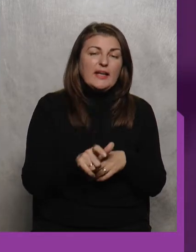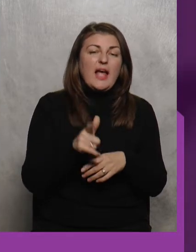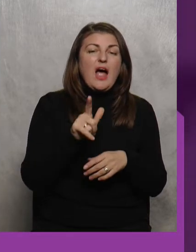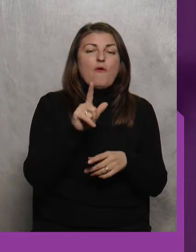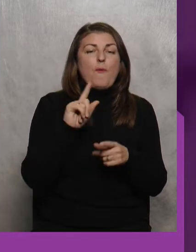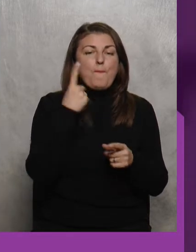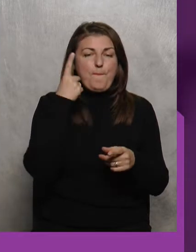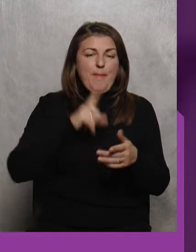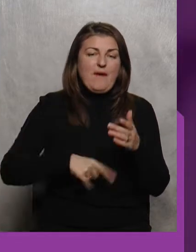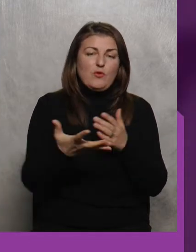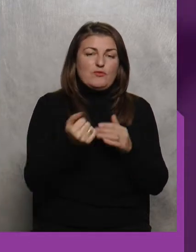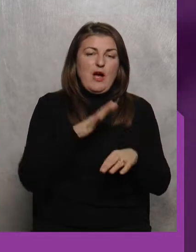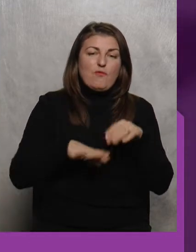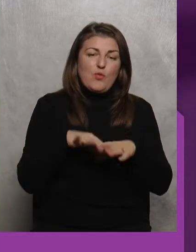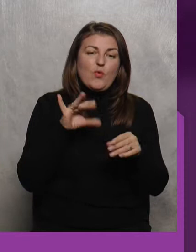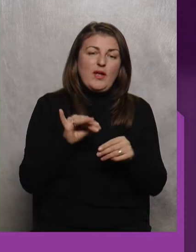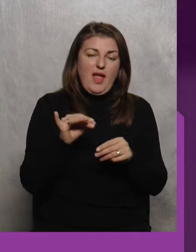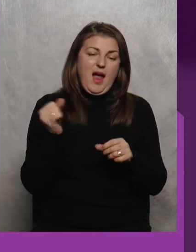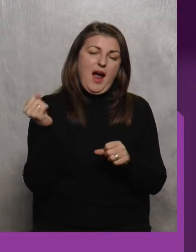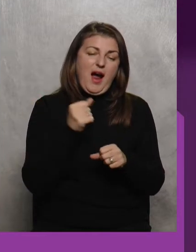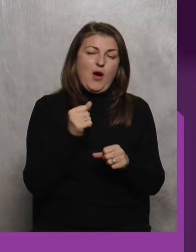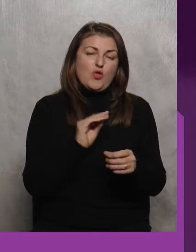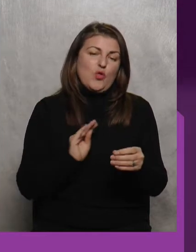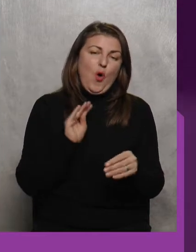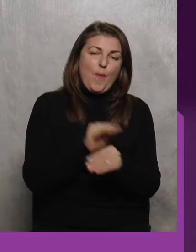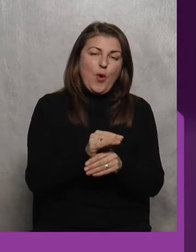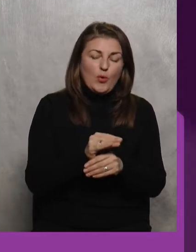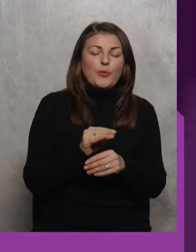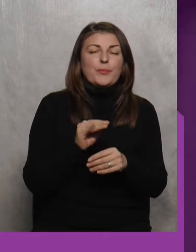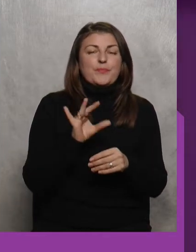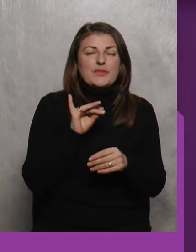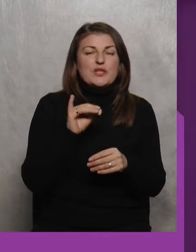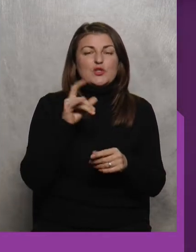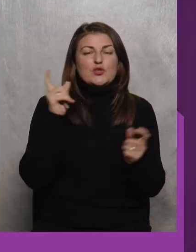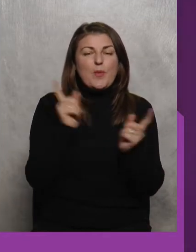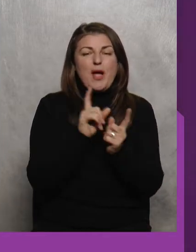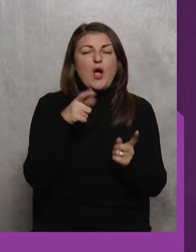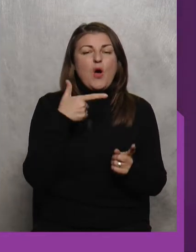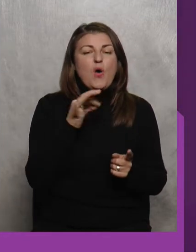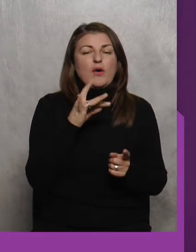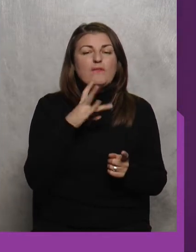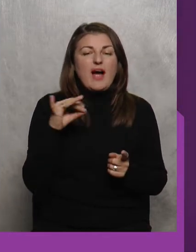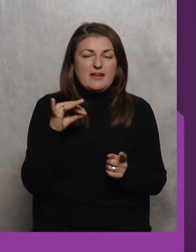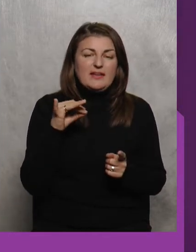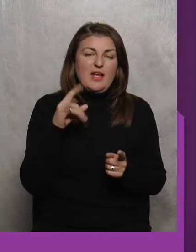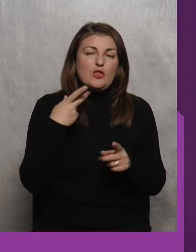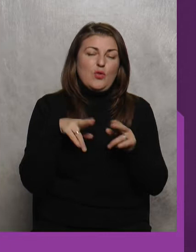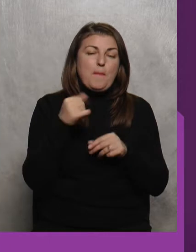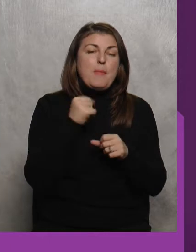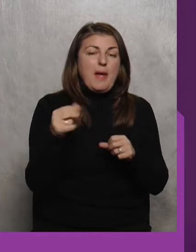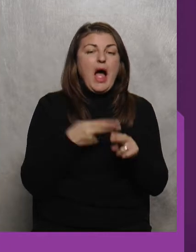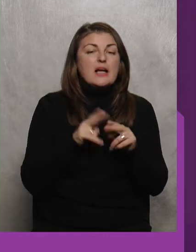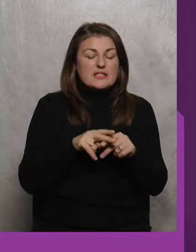впевнено взяв руку і гаком доборов суперника із Хорватії до перемоги. Ну, це